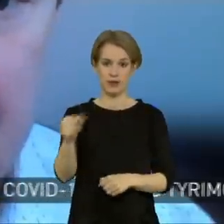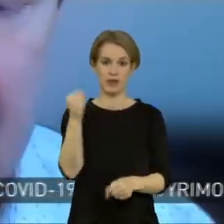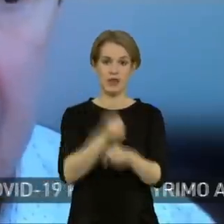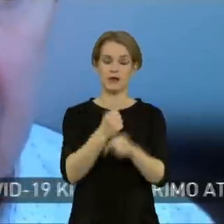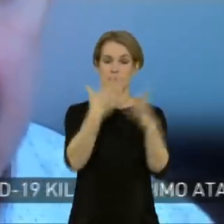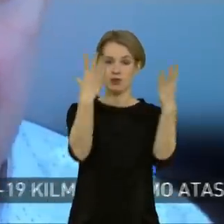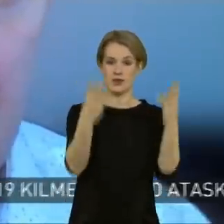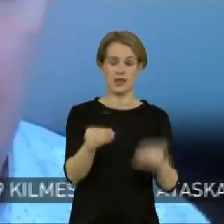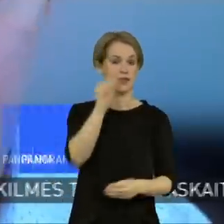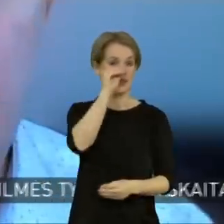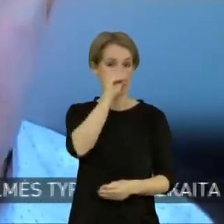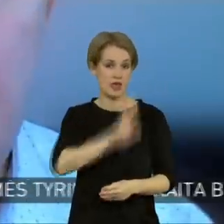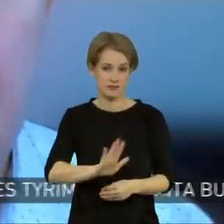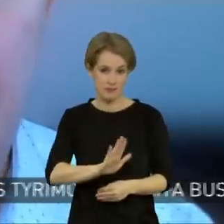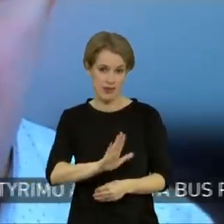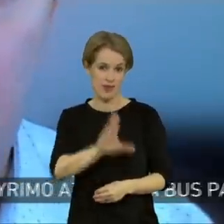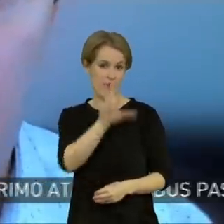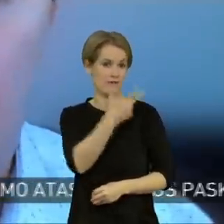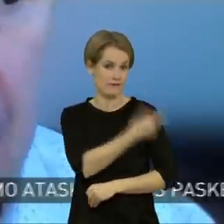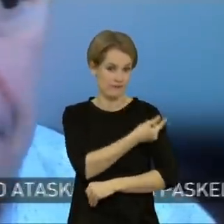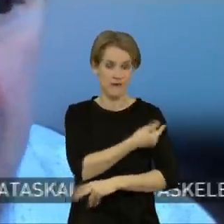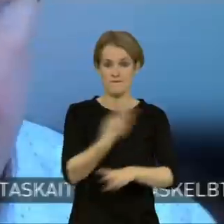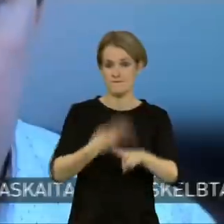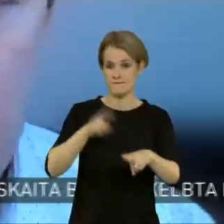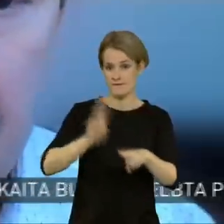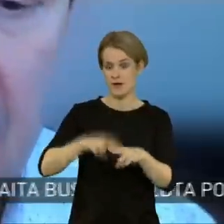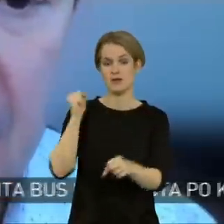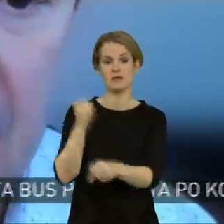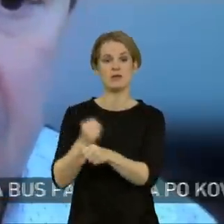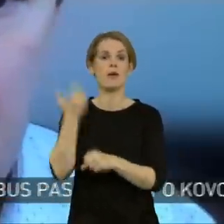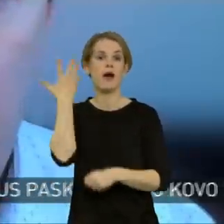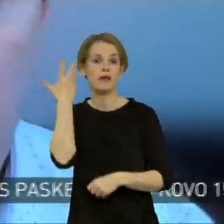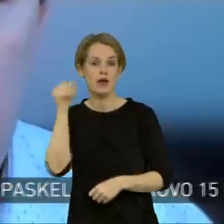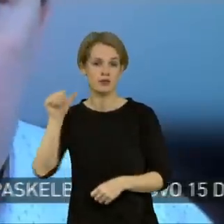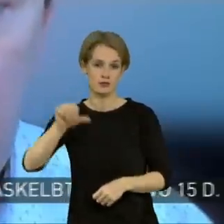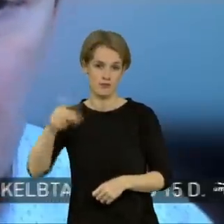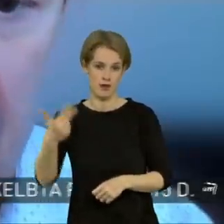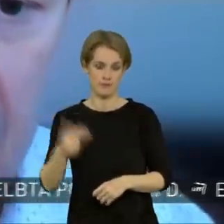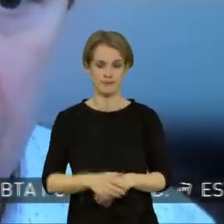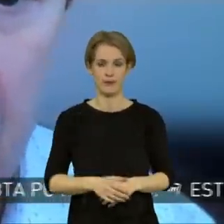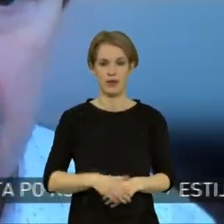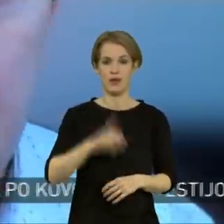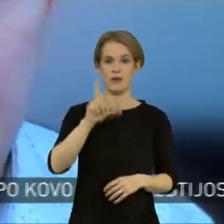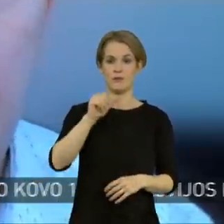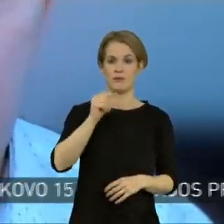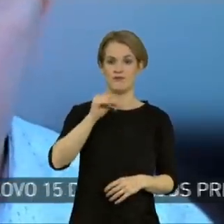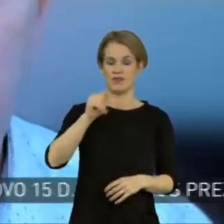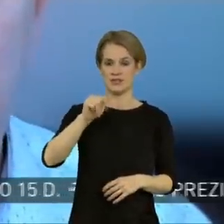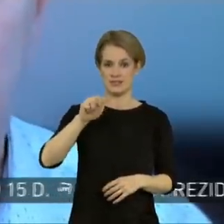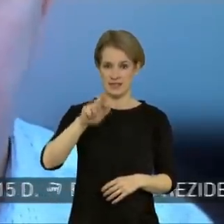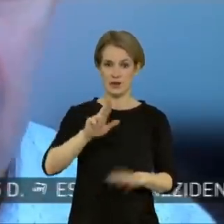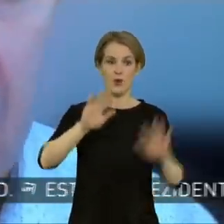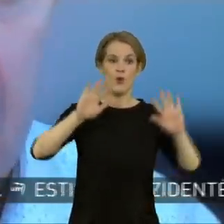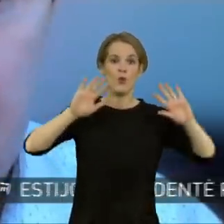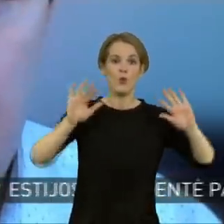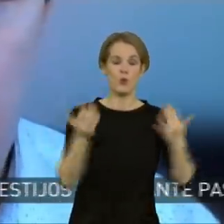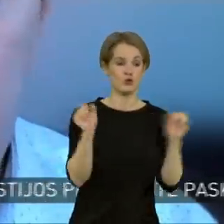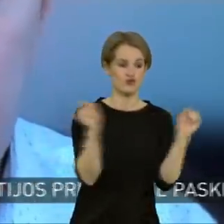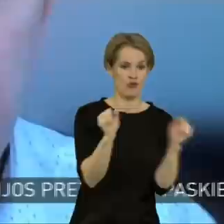jos dirba savaitgaliais. Aš tik noriu priminti, kad iš tiesų Pfizer vakcina, jeigu ji nėra atšildoma, tai jinai turi būti